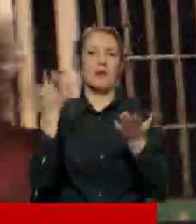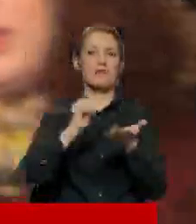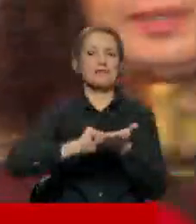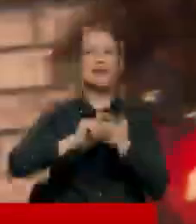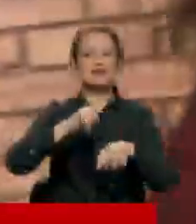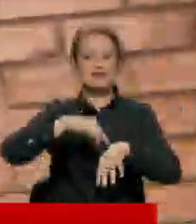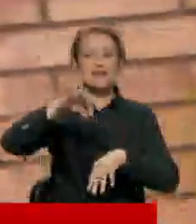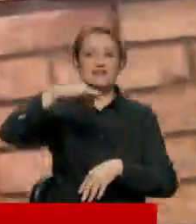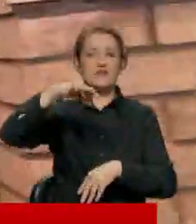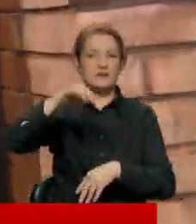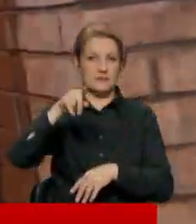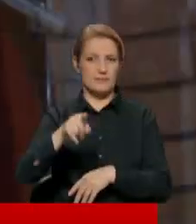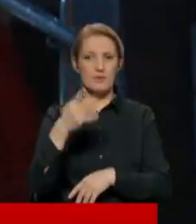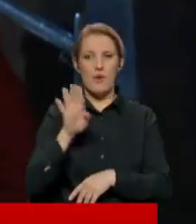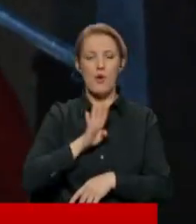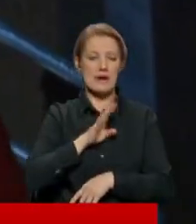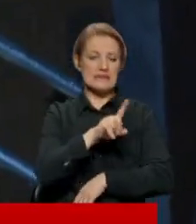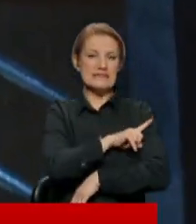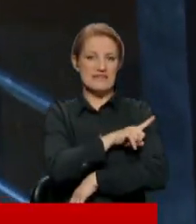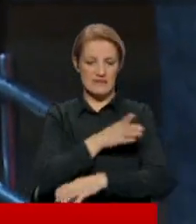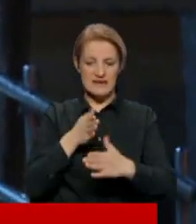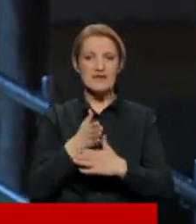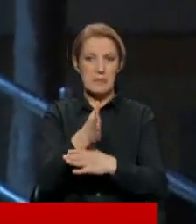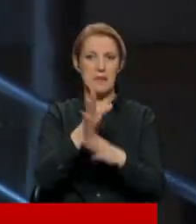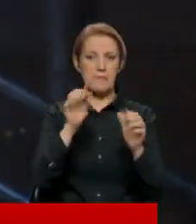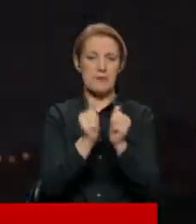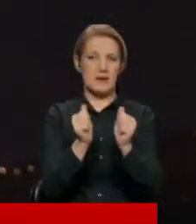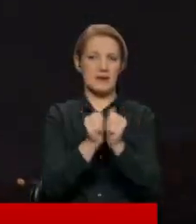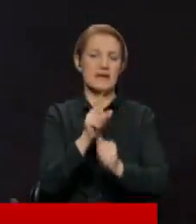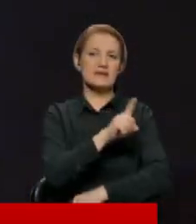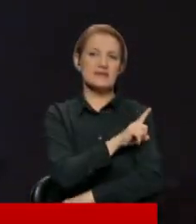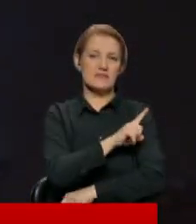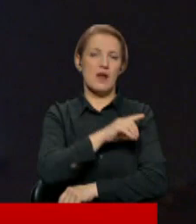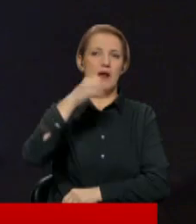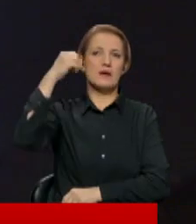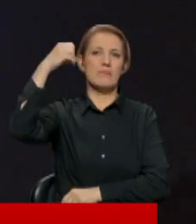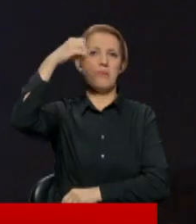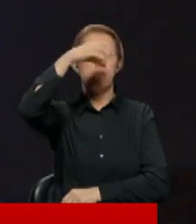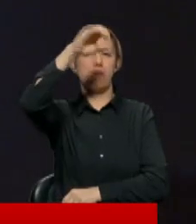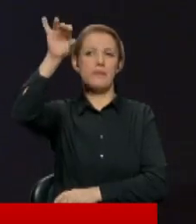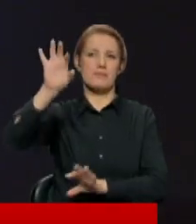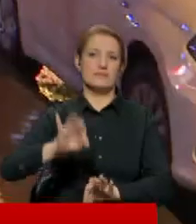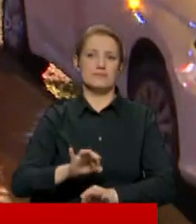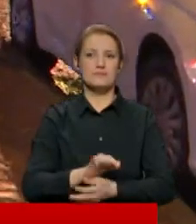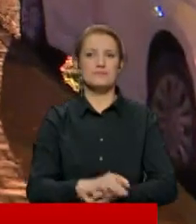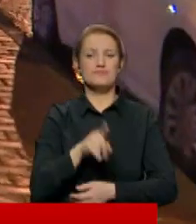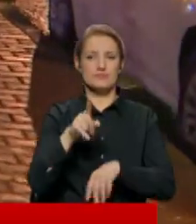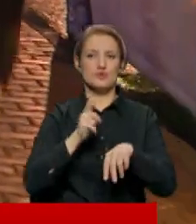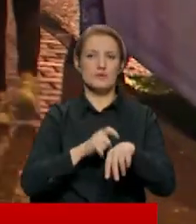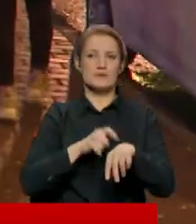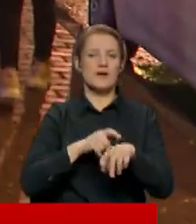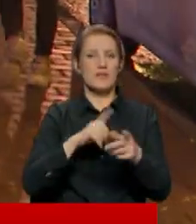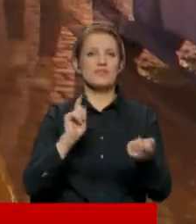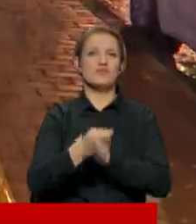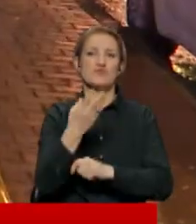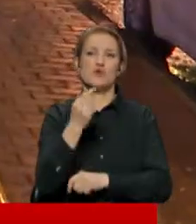zilinin çalması öğrencilerin sınıflara girmesiyle birlikte sınıflarında lambaları yanacak. Bu saatin değişmesini